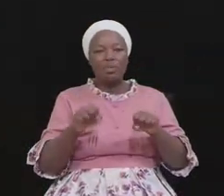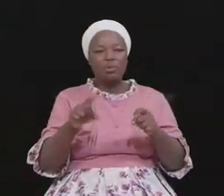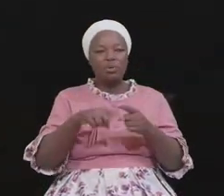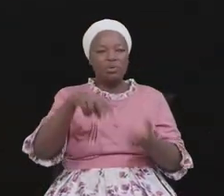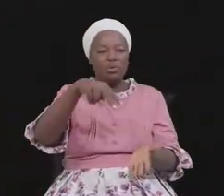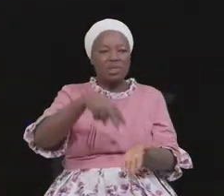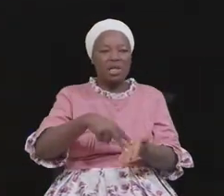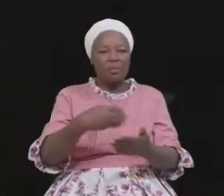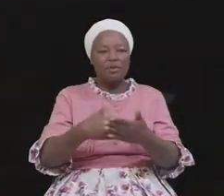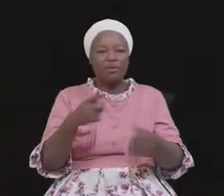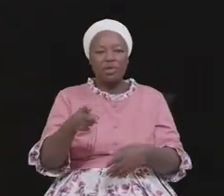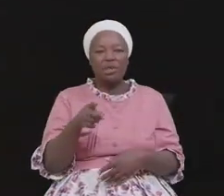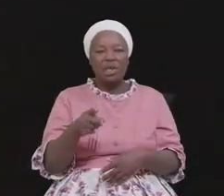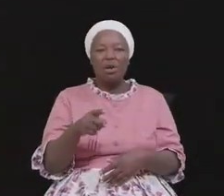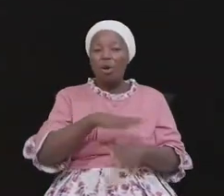tu vivras.